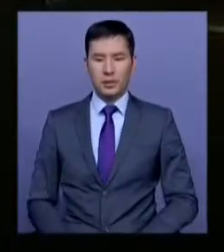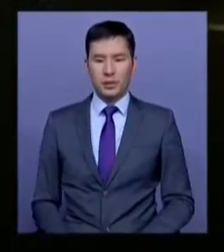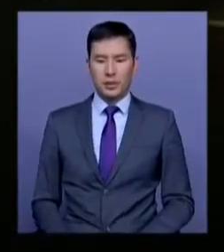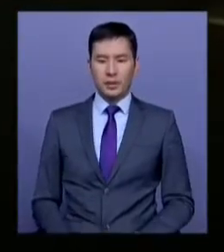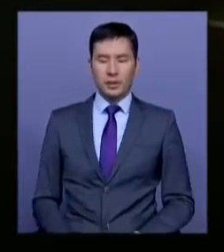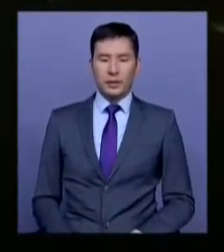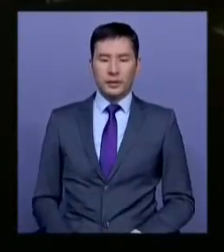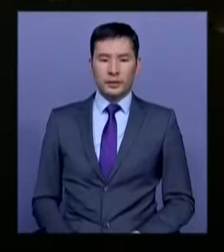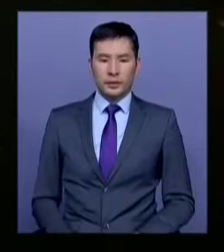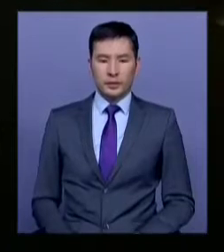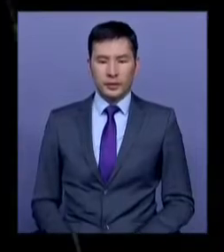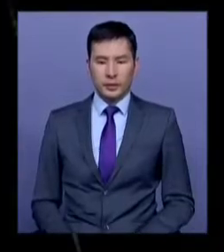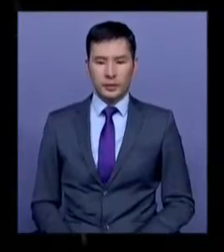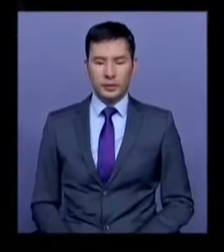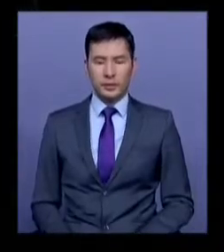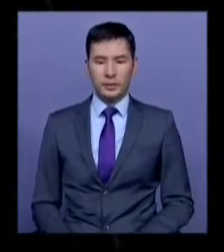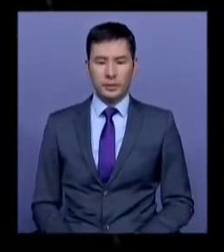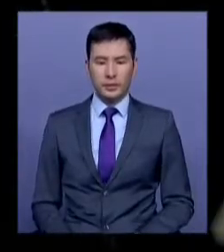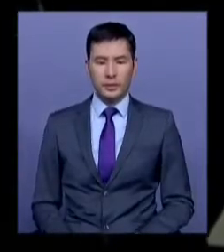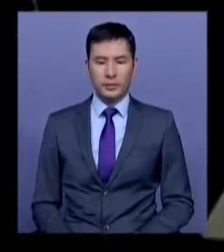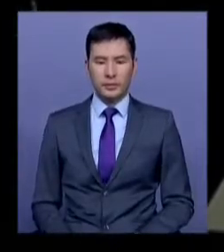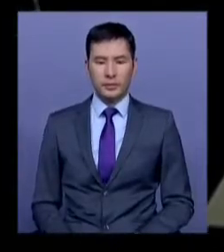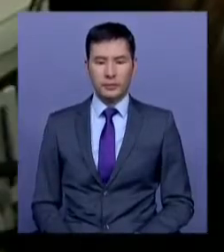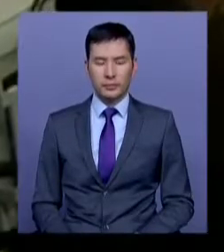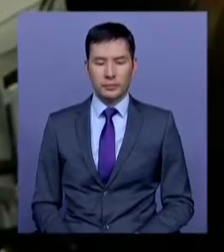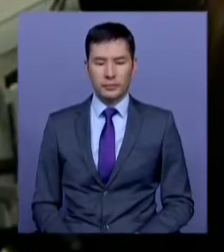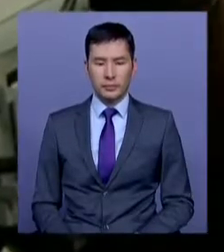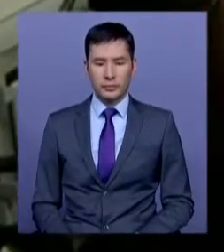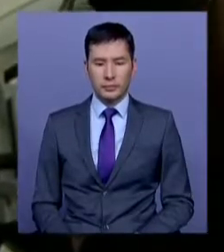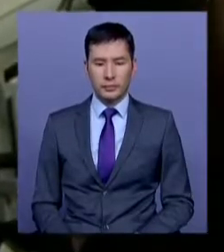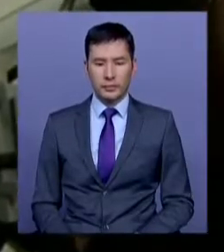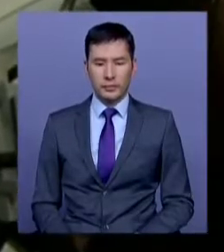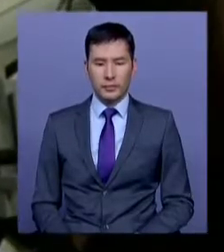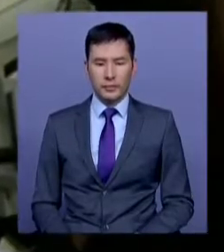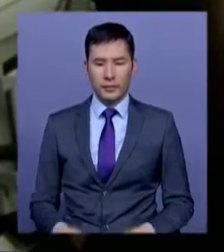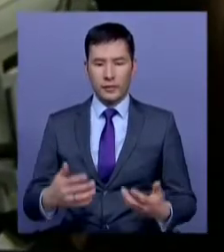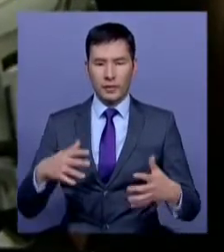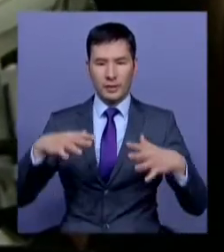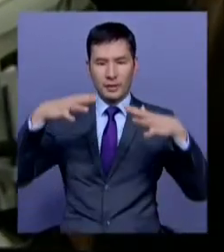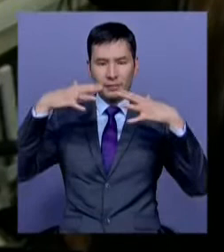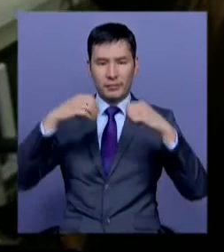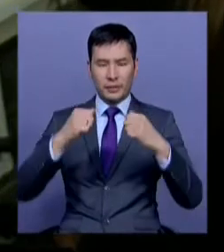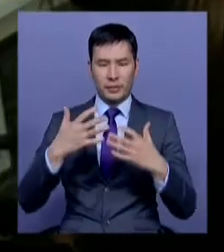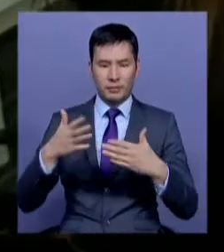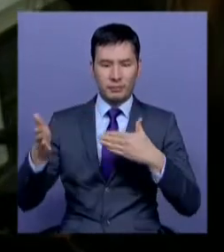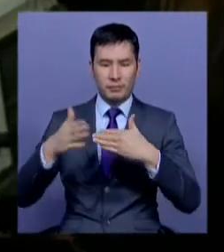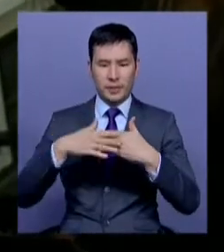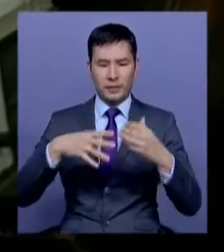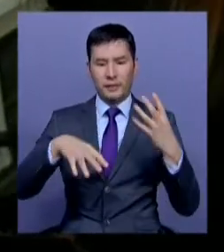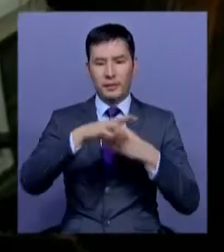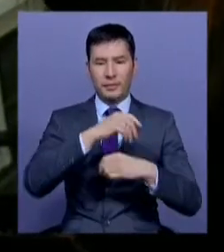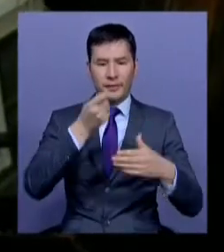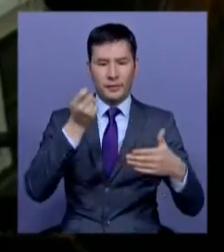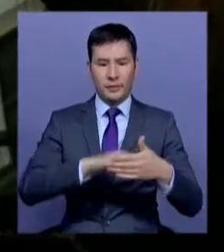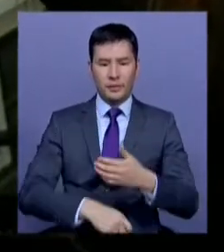қызметтердің сапасы мен қауіпсіздігін бақылау басқармасына жіберіледі. Выключайте свет. Двери закрываете все полностью. Компьютер все выключите,